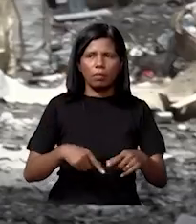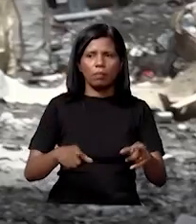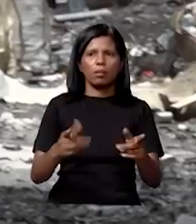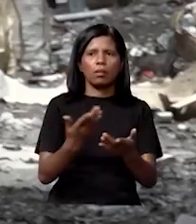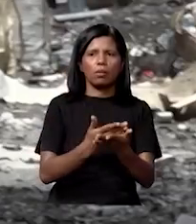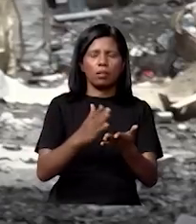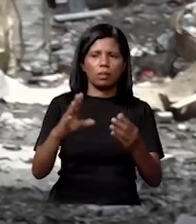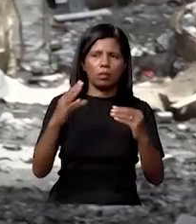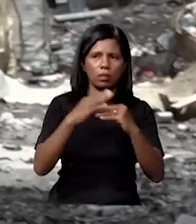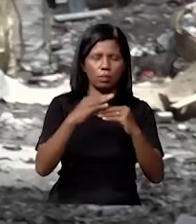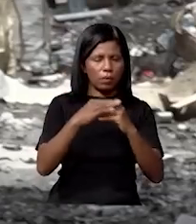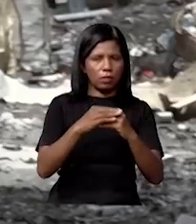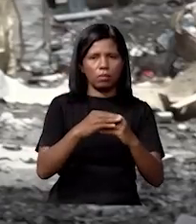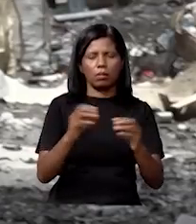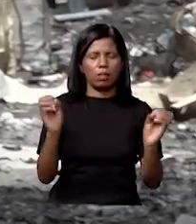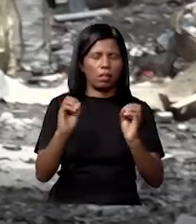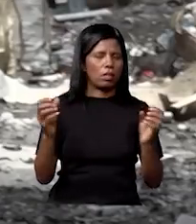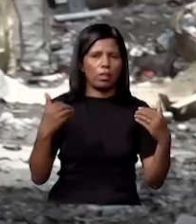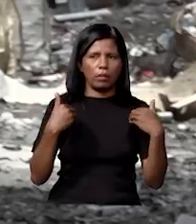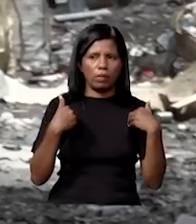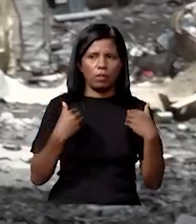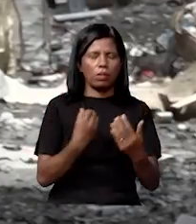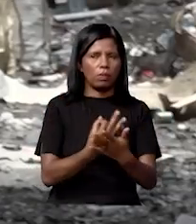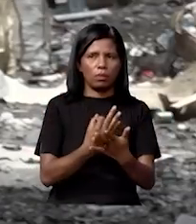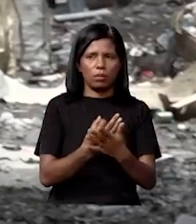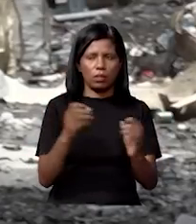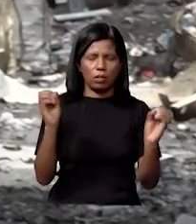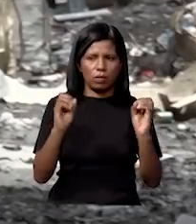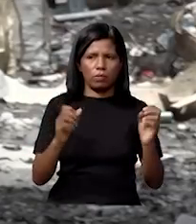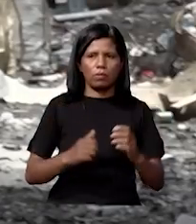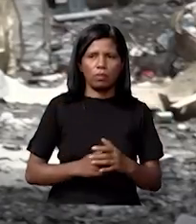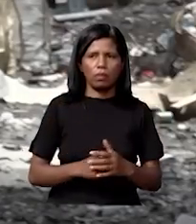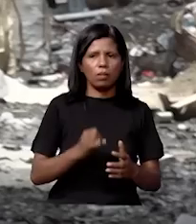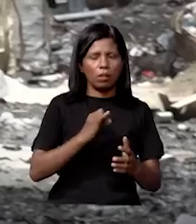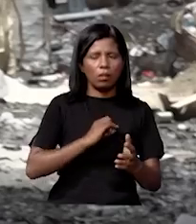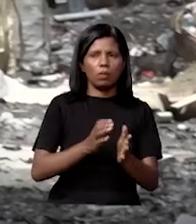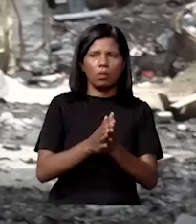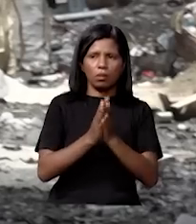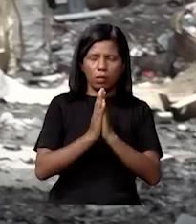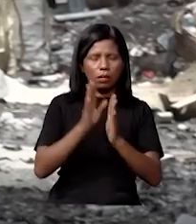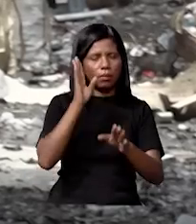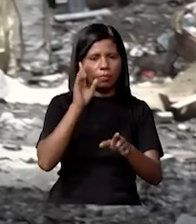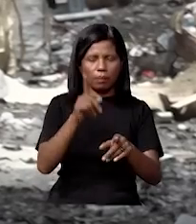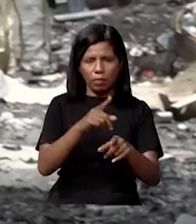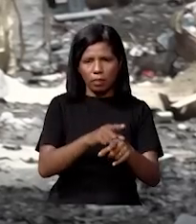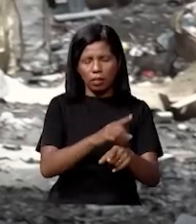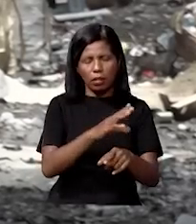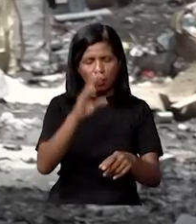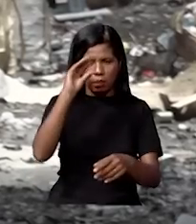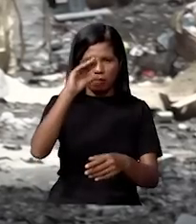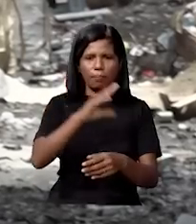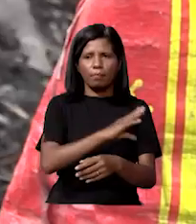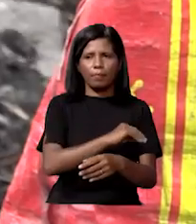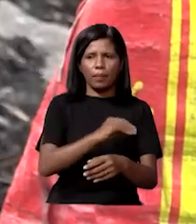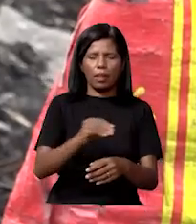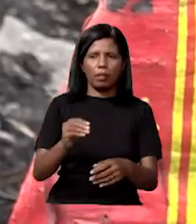ne sepatu lato na. Ne osan lai, bebe au husu tebe spa mana sira, maun sira,